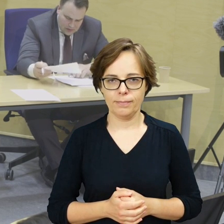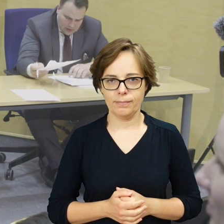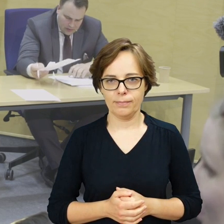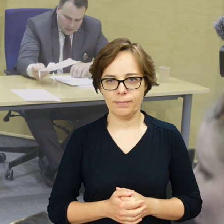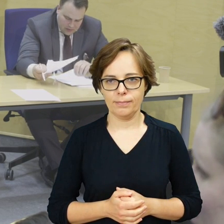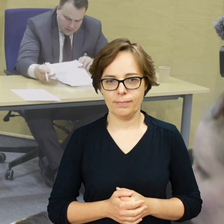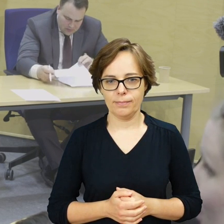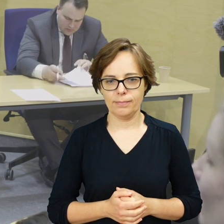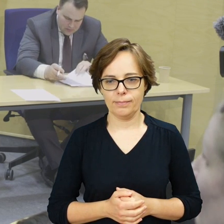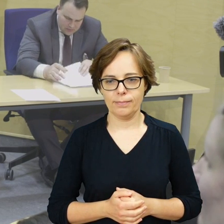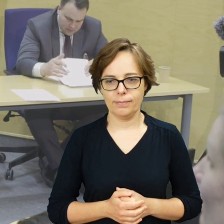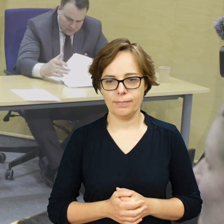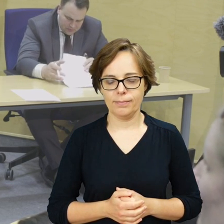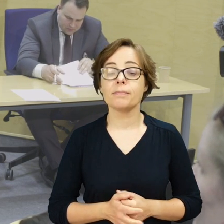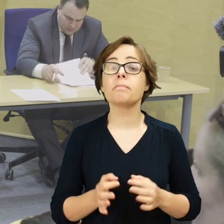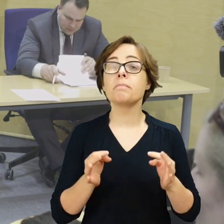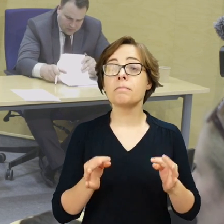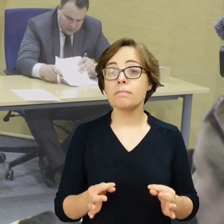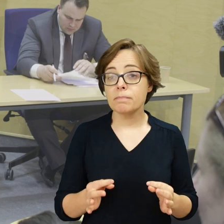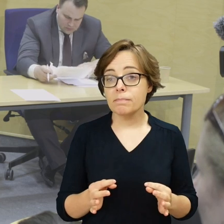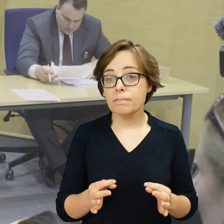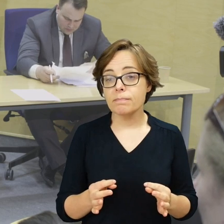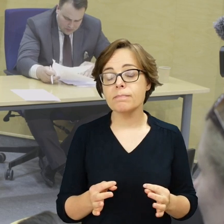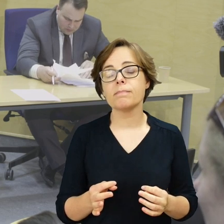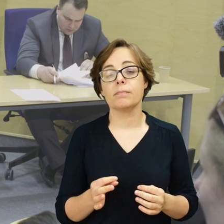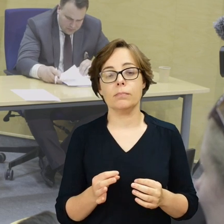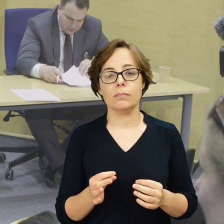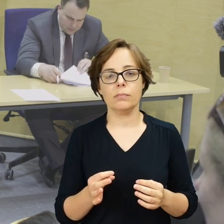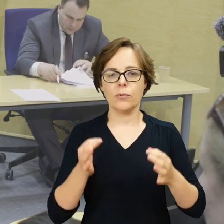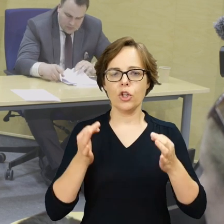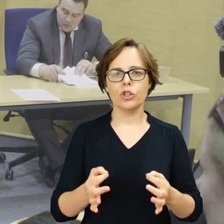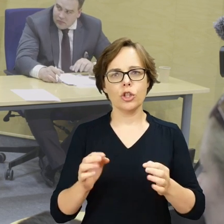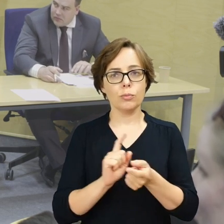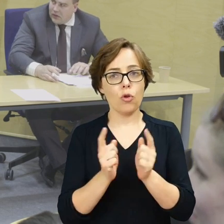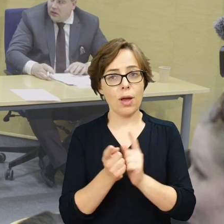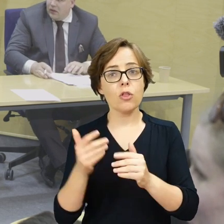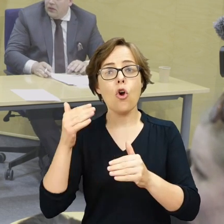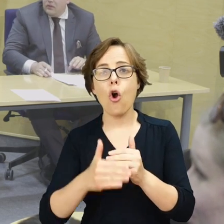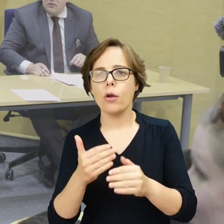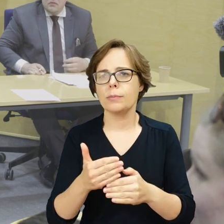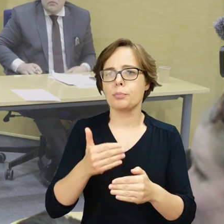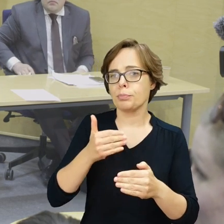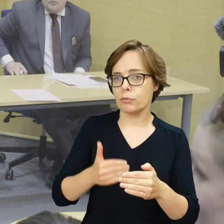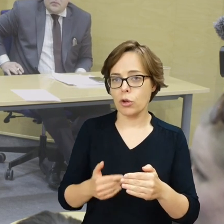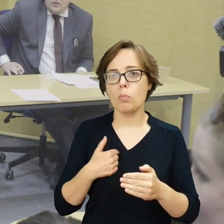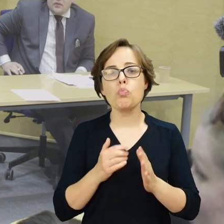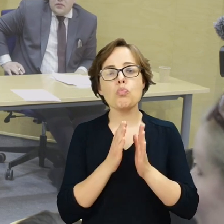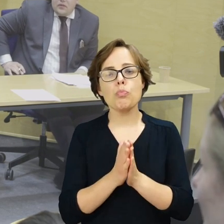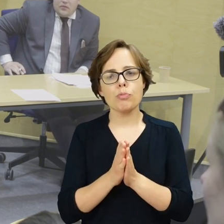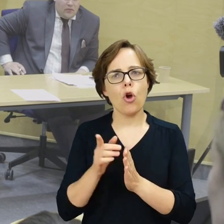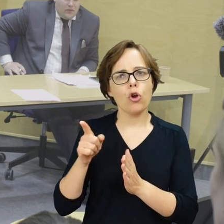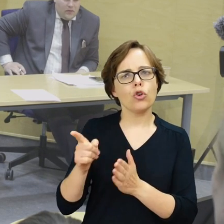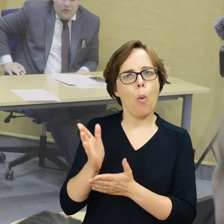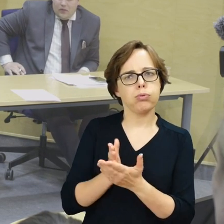I pozwolę sobie przed zakończeniem naszego dzisiejszego spotkania w takim razie poprosić naszą obsługę, bo wiem, że mamy